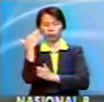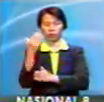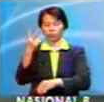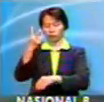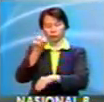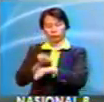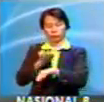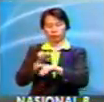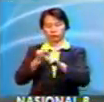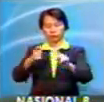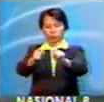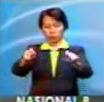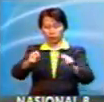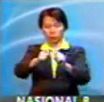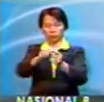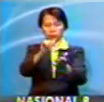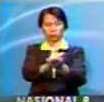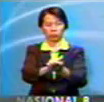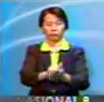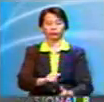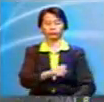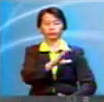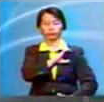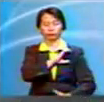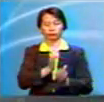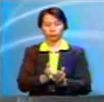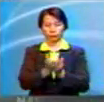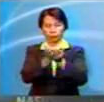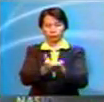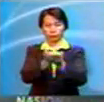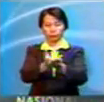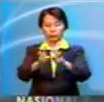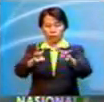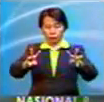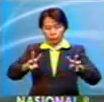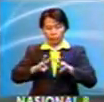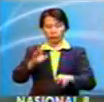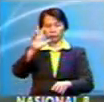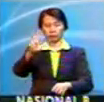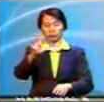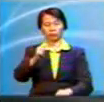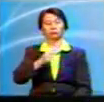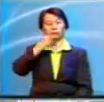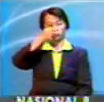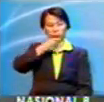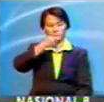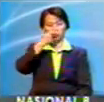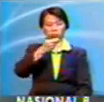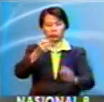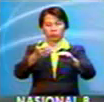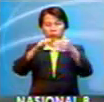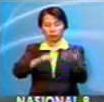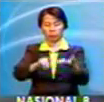Nautika dari lokasi kejadian. Menurut Komander Polis Marin Wilayah 3, Assistant Commissioner Azmi Ibrahim,